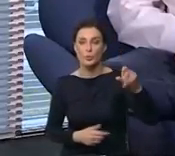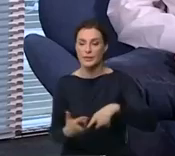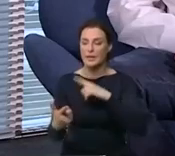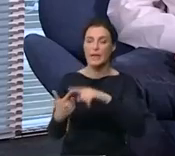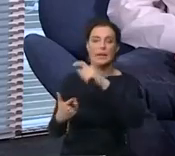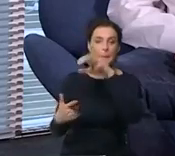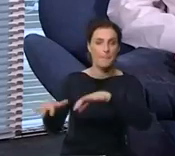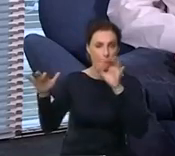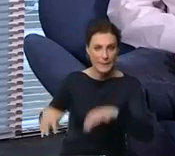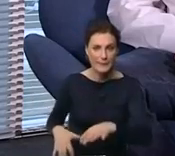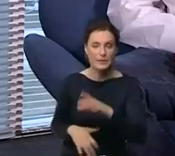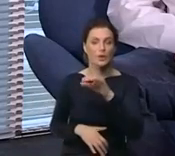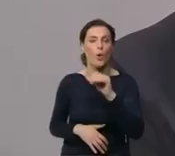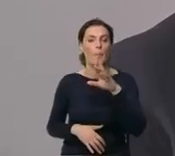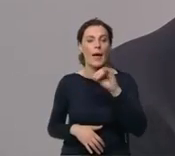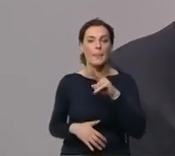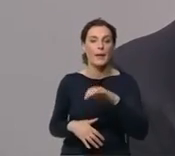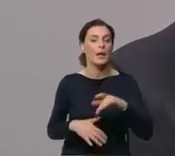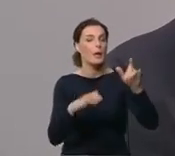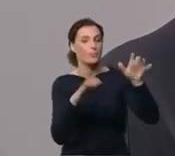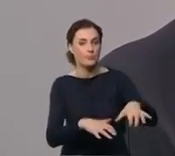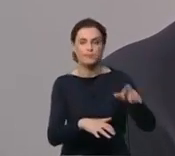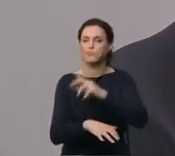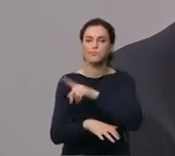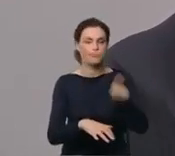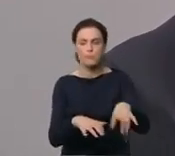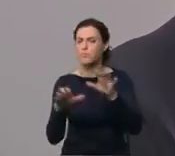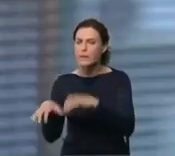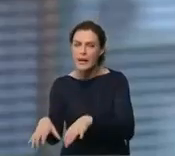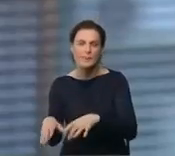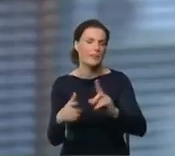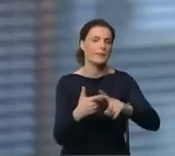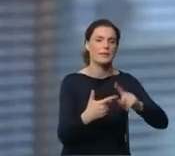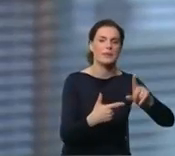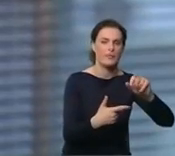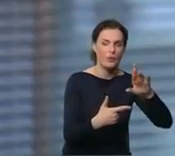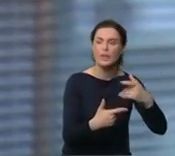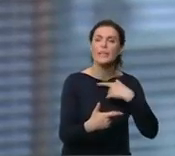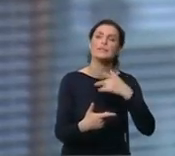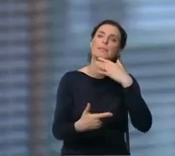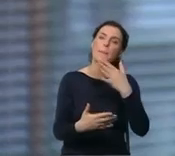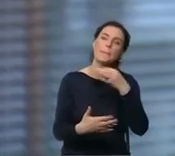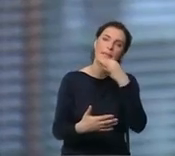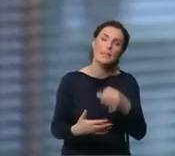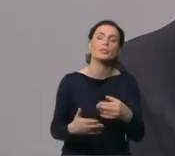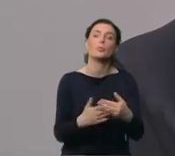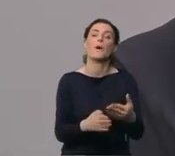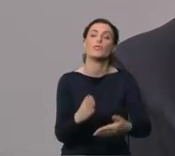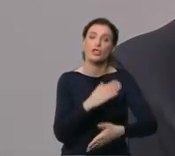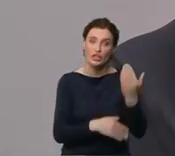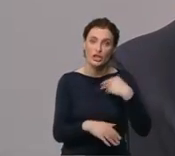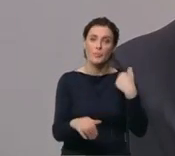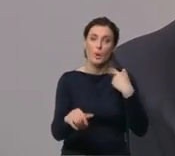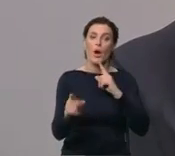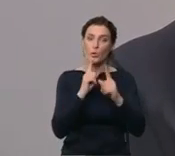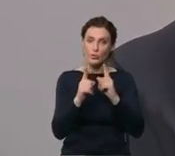PKN Orlen Daniel Obajtek. Zanim zaczniemy rozmawiać o tym, co się działo, co będzie się dziać, chciałbym wrócić do rozmowy,